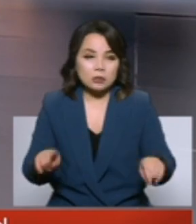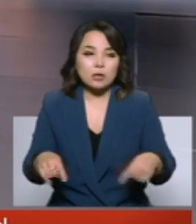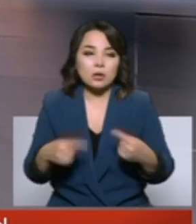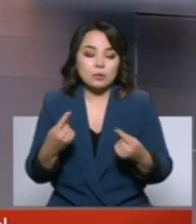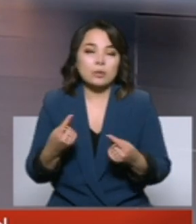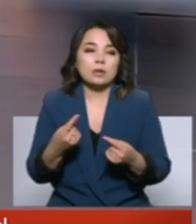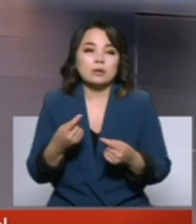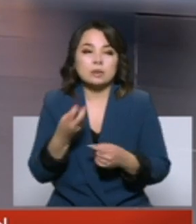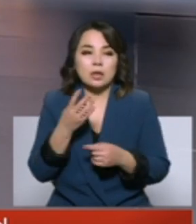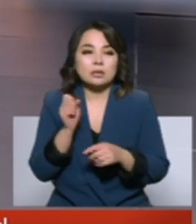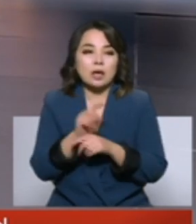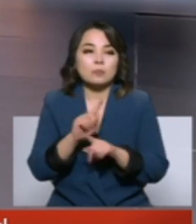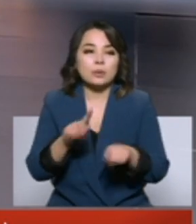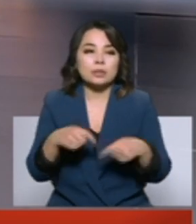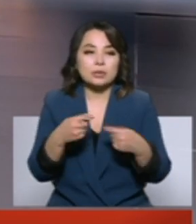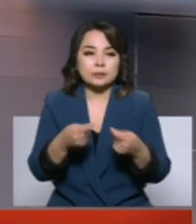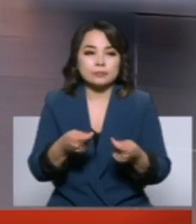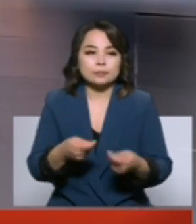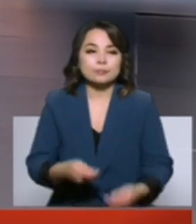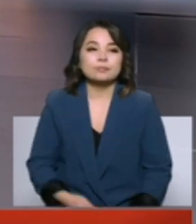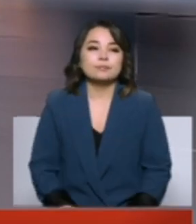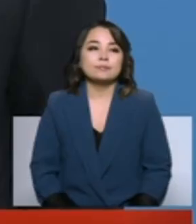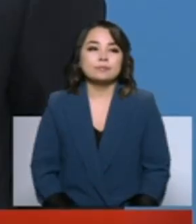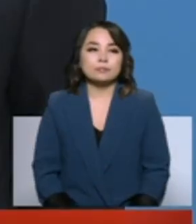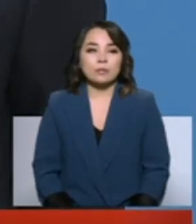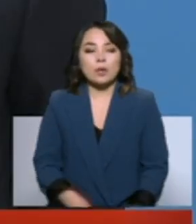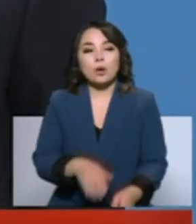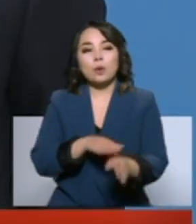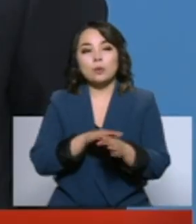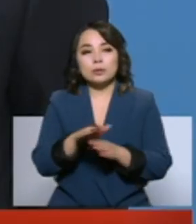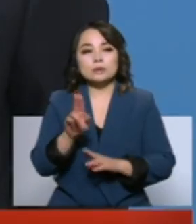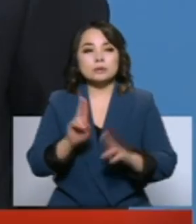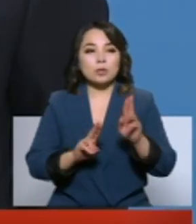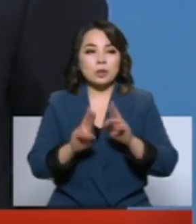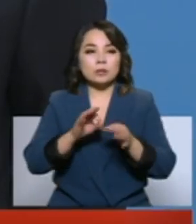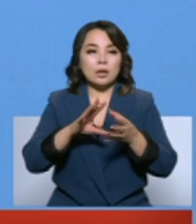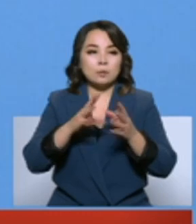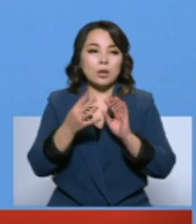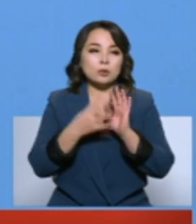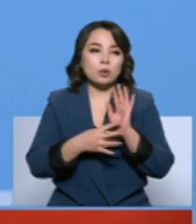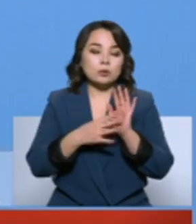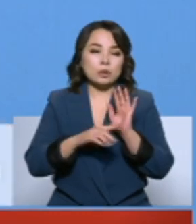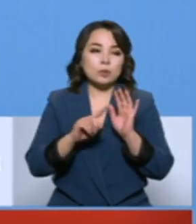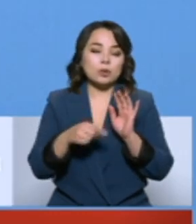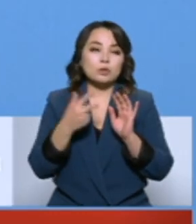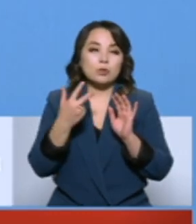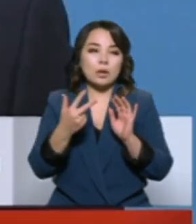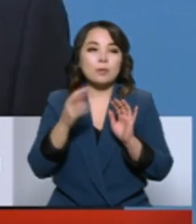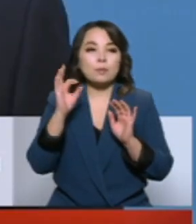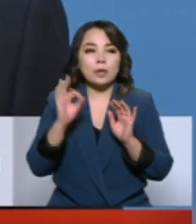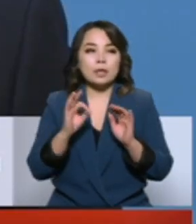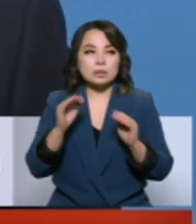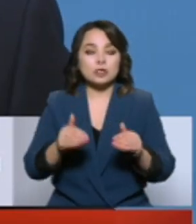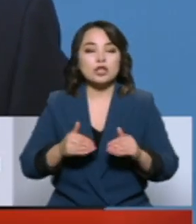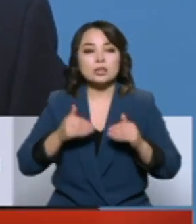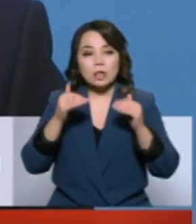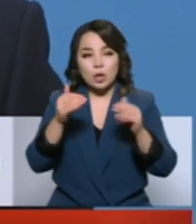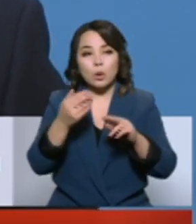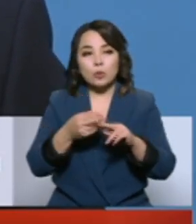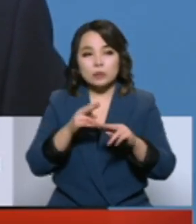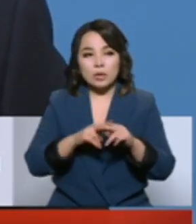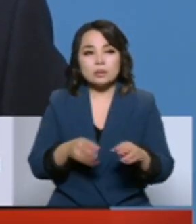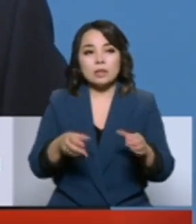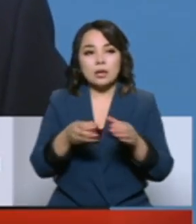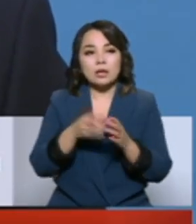қатысты бір қатар тапсырма берді. Орындалған нұсқамалардың үлесі 90,3%-ға жетті. Сондай ақ